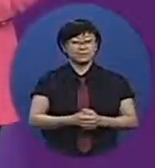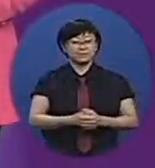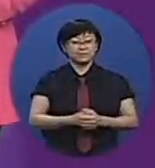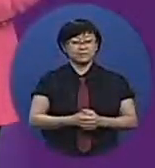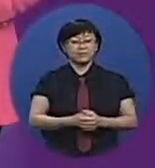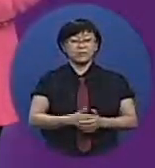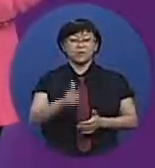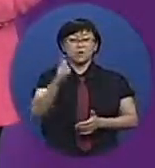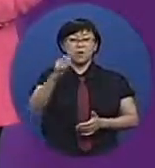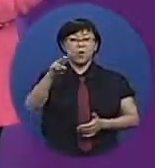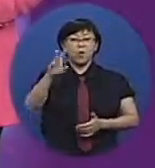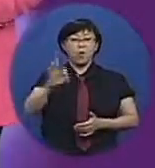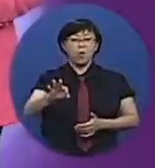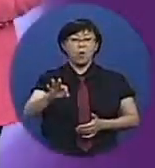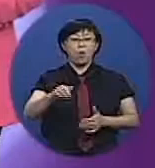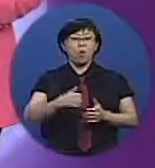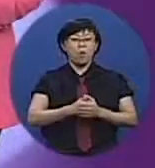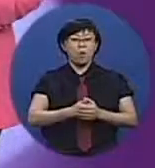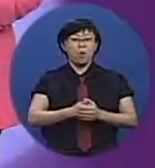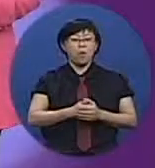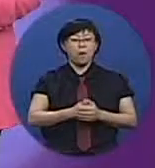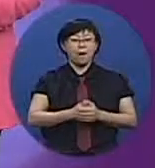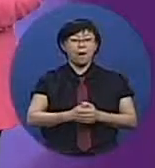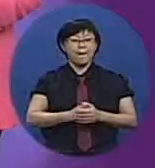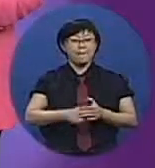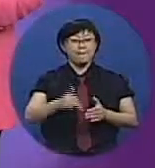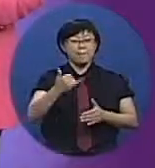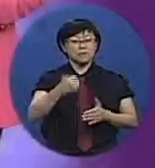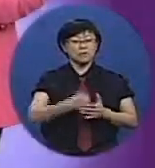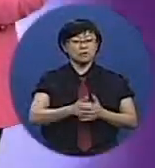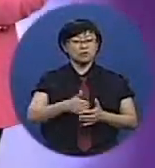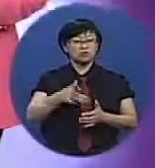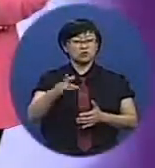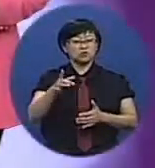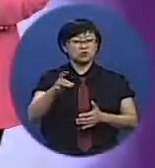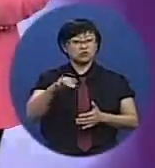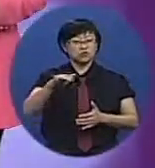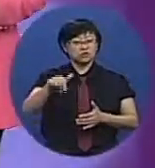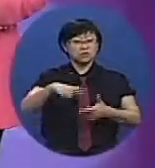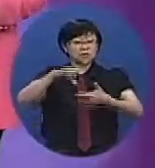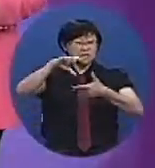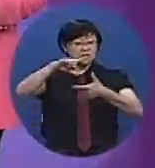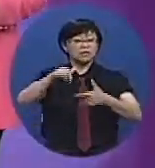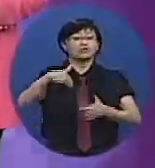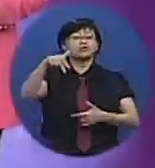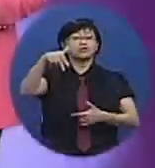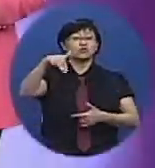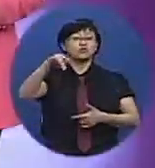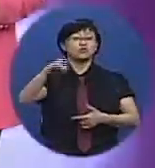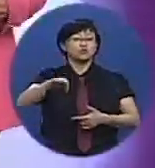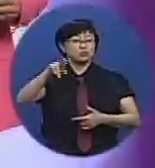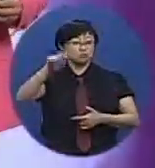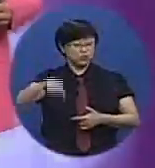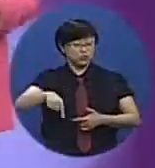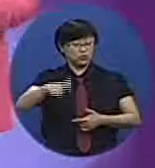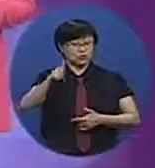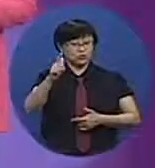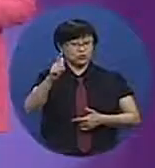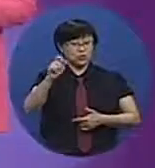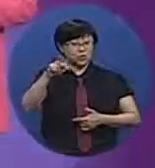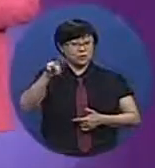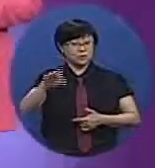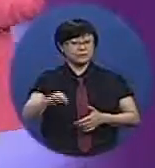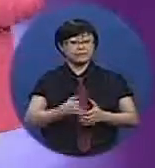예, 고성으로. 고성? 아, 고성으로 예. 가세요? 예. 아, 경상도 고성? 예. 예. 네, 근데